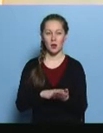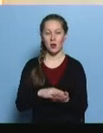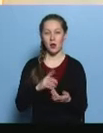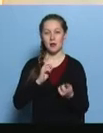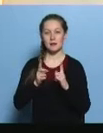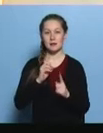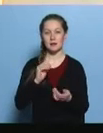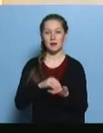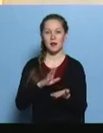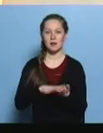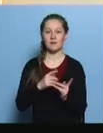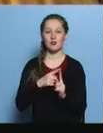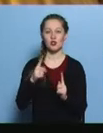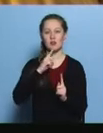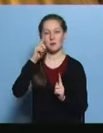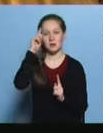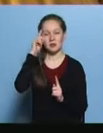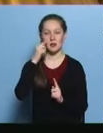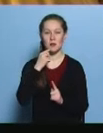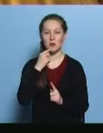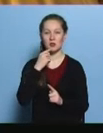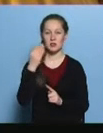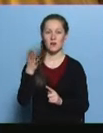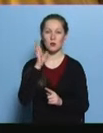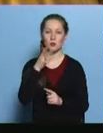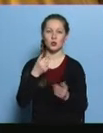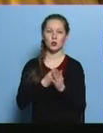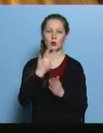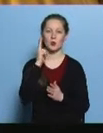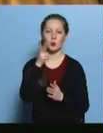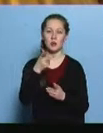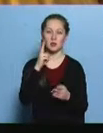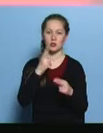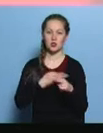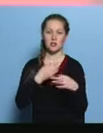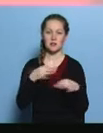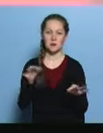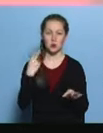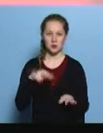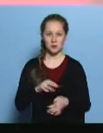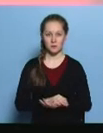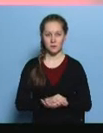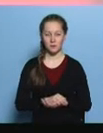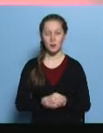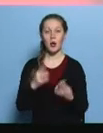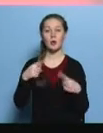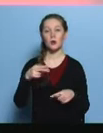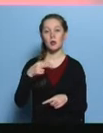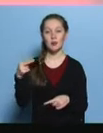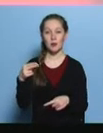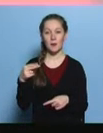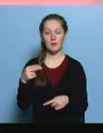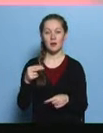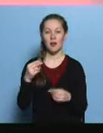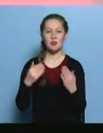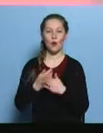заседания назначат в течение месяца. Подозреваемый грозит до 3 лет лишения свободы. И к другим темам. Зажечь новые